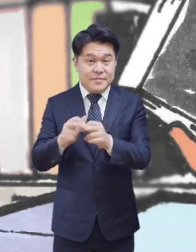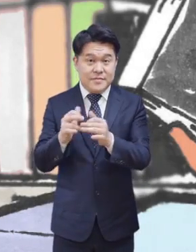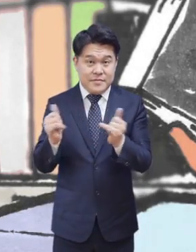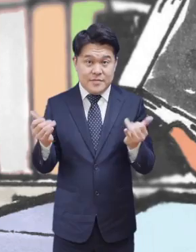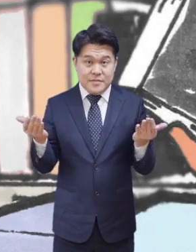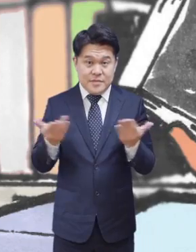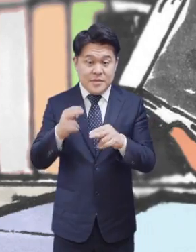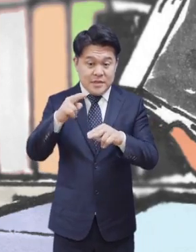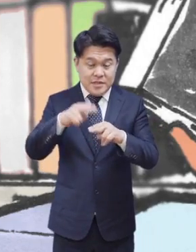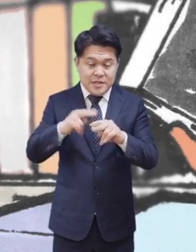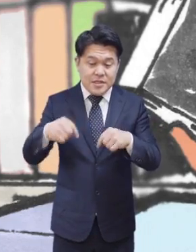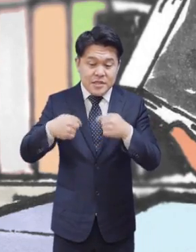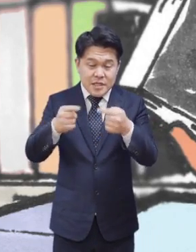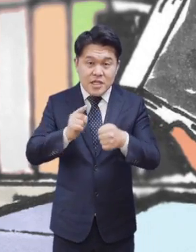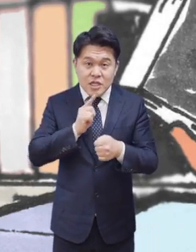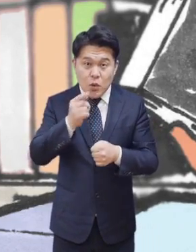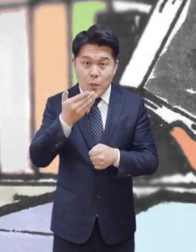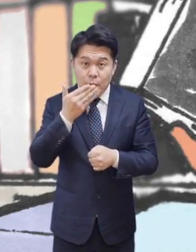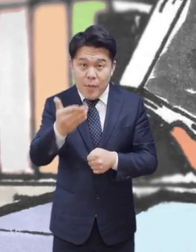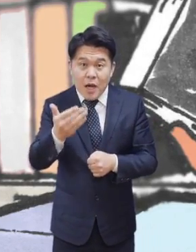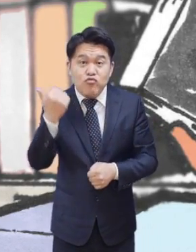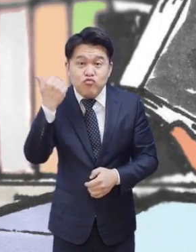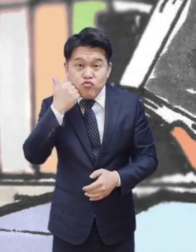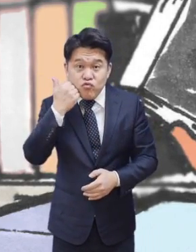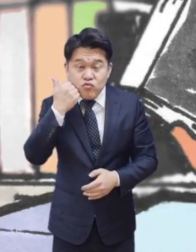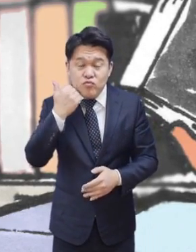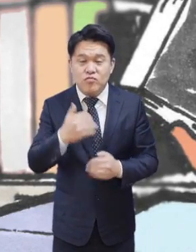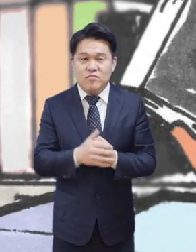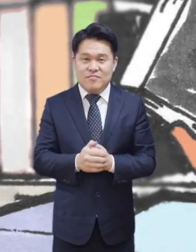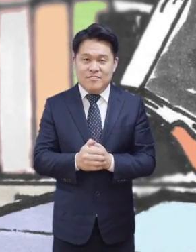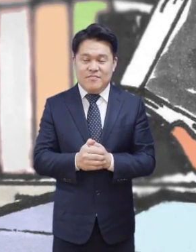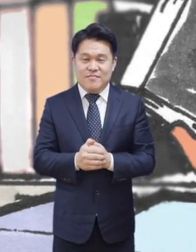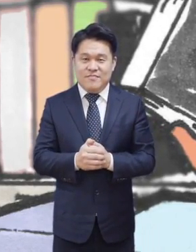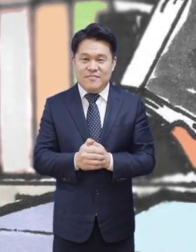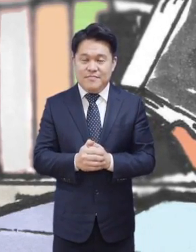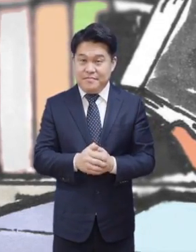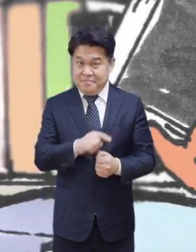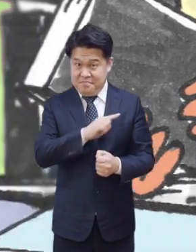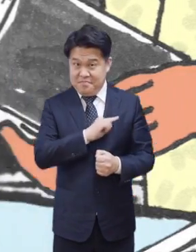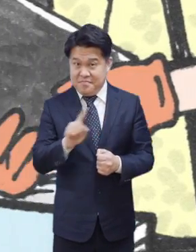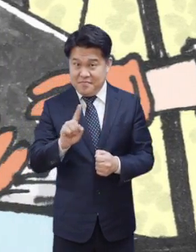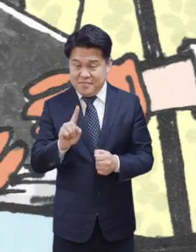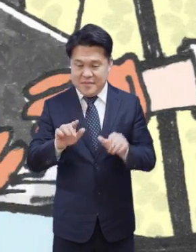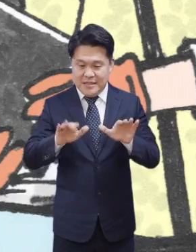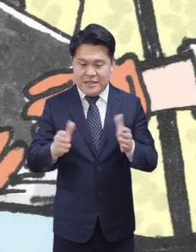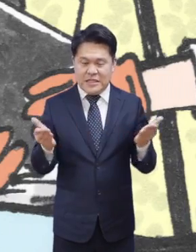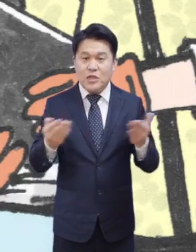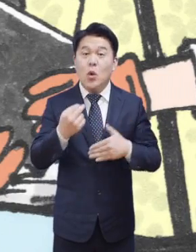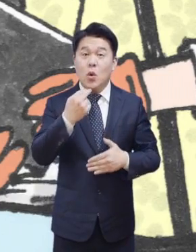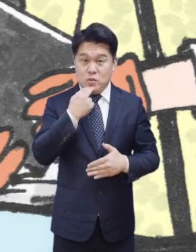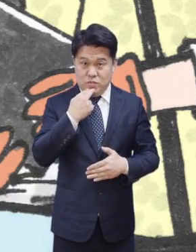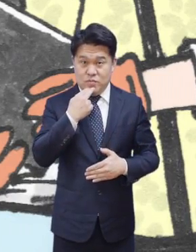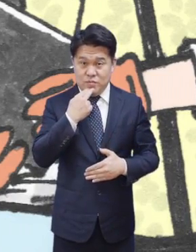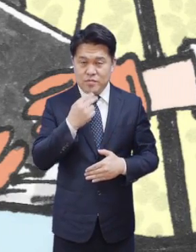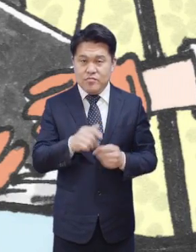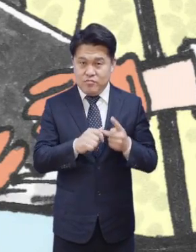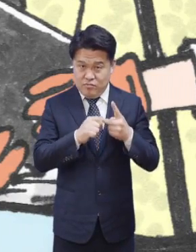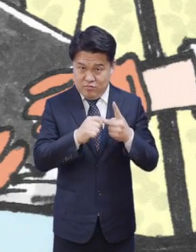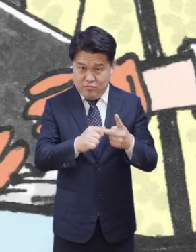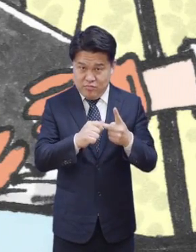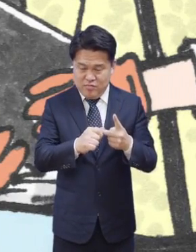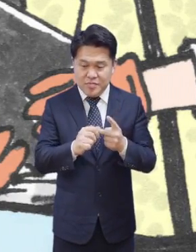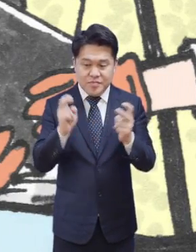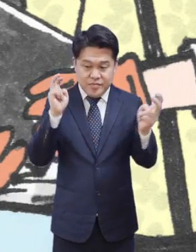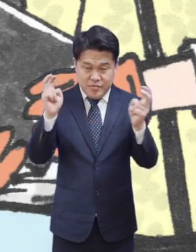먼저 장애인 일자리에 참여 신청이 가능한 사람은 누구일까요? 우선 현재 일을 하고 있지